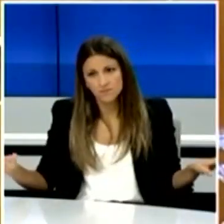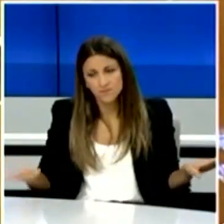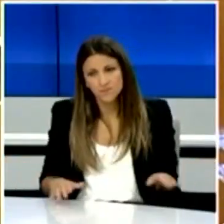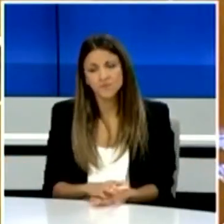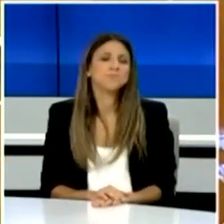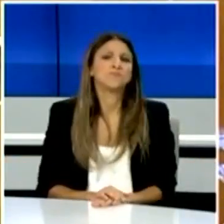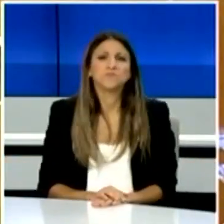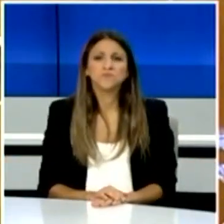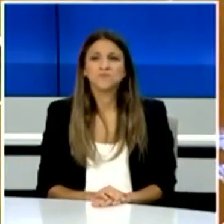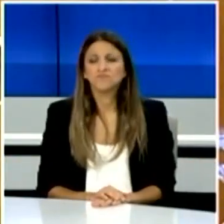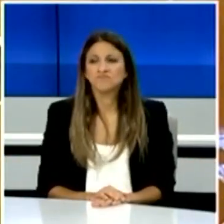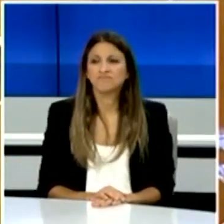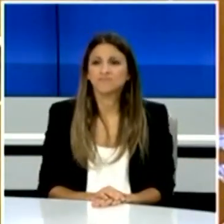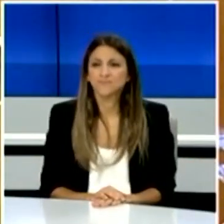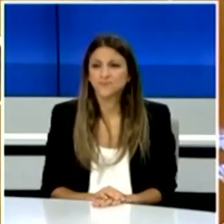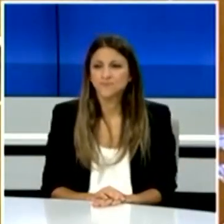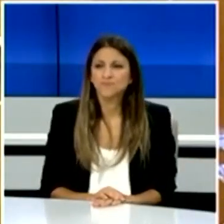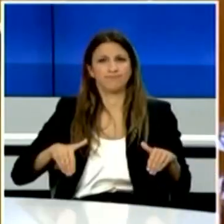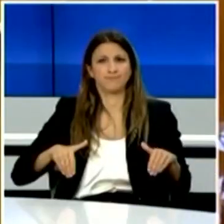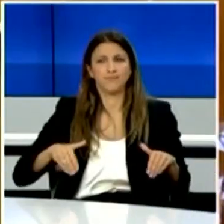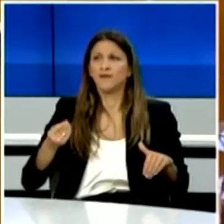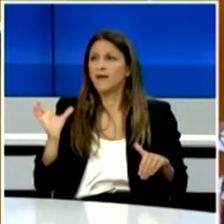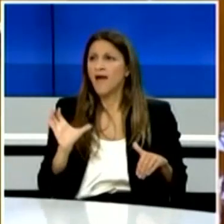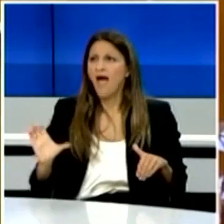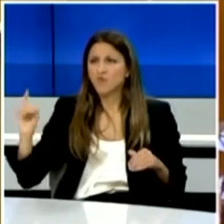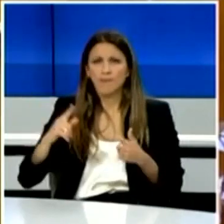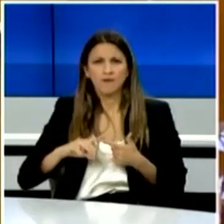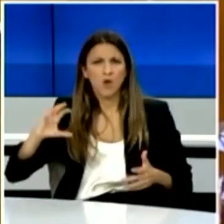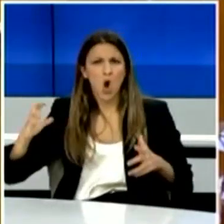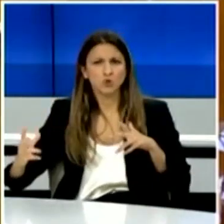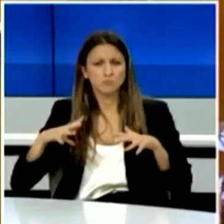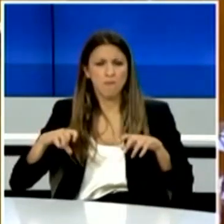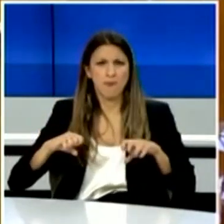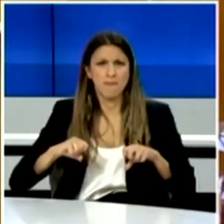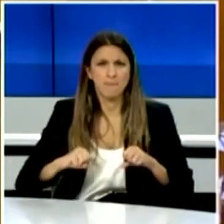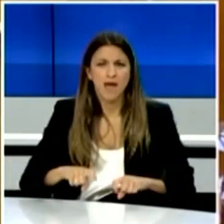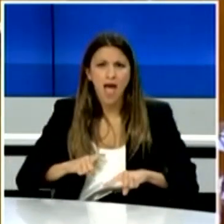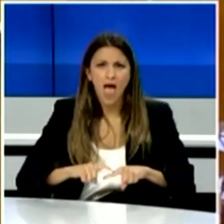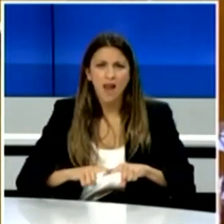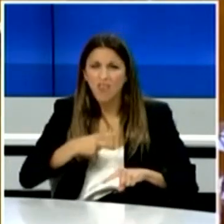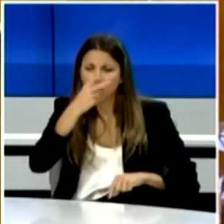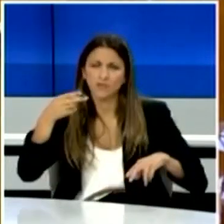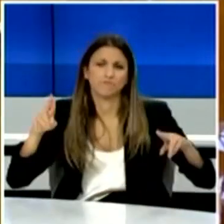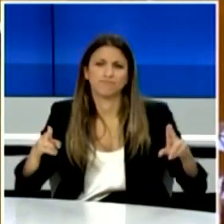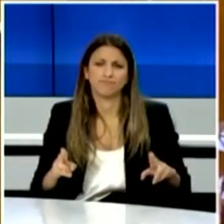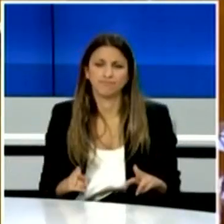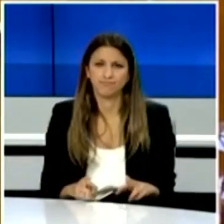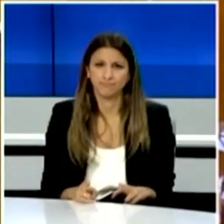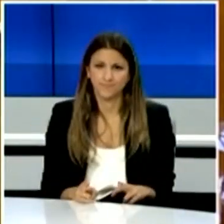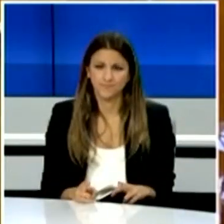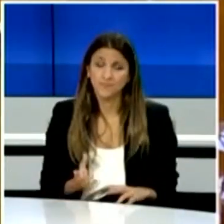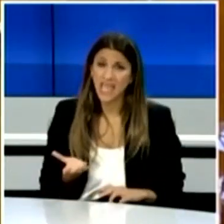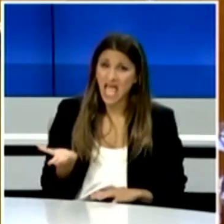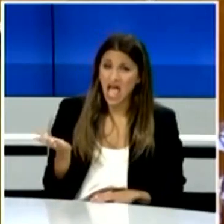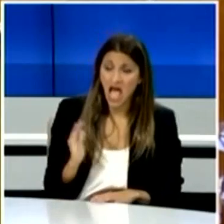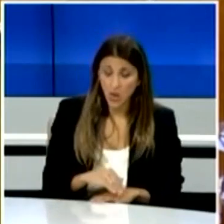να ζήλεψαν τη διαδρομή σας, κύριε Χρυσοχοίδη. Είναι ντροπή, κύριε Τσίπρα, να